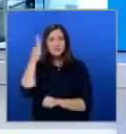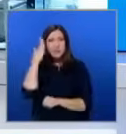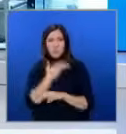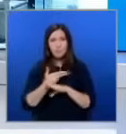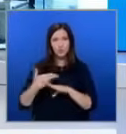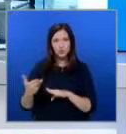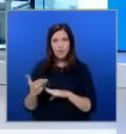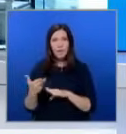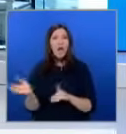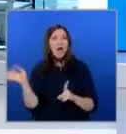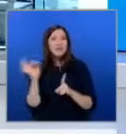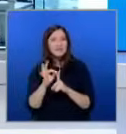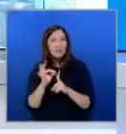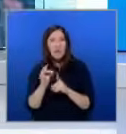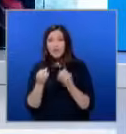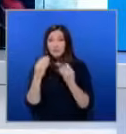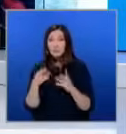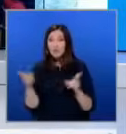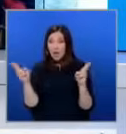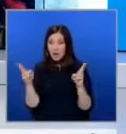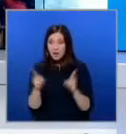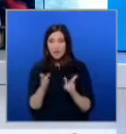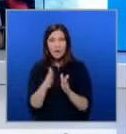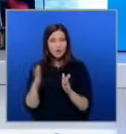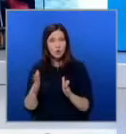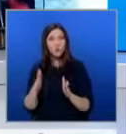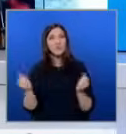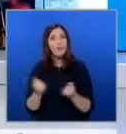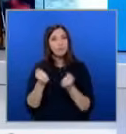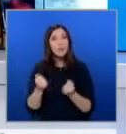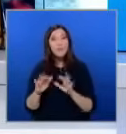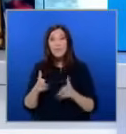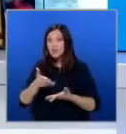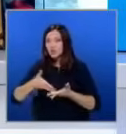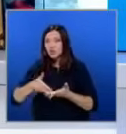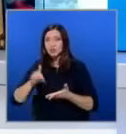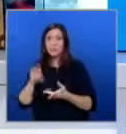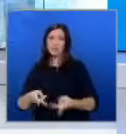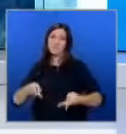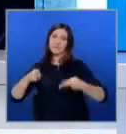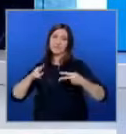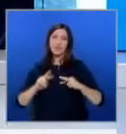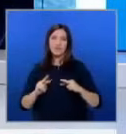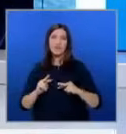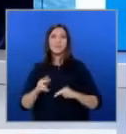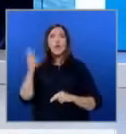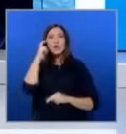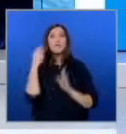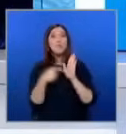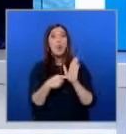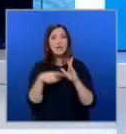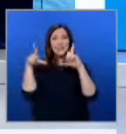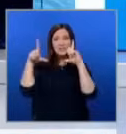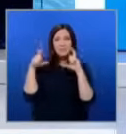страната продължават. Целта е във възможно най-кратки срокове дейността и поне частично да бъде възобновена. Киев